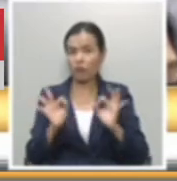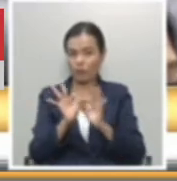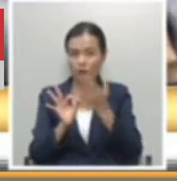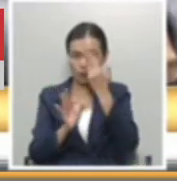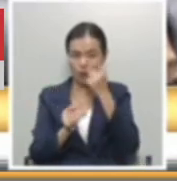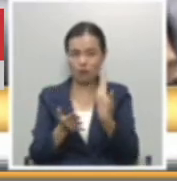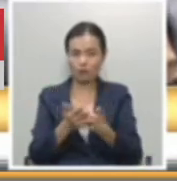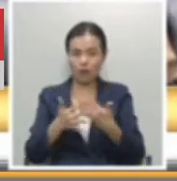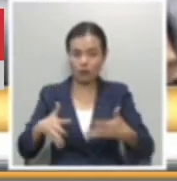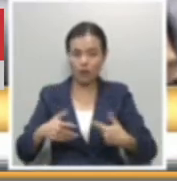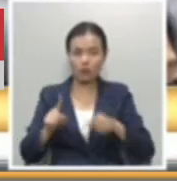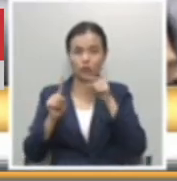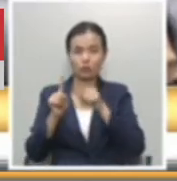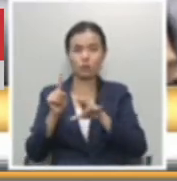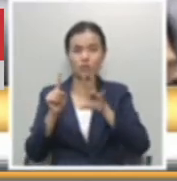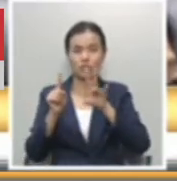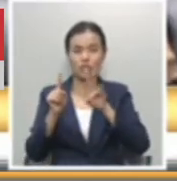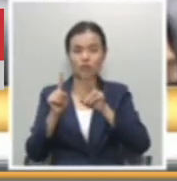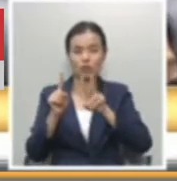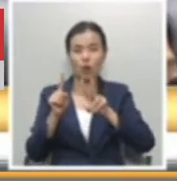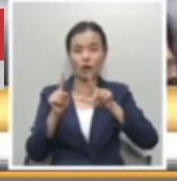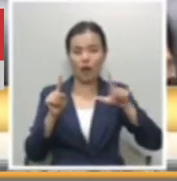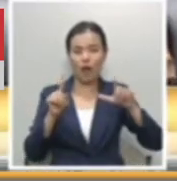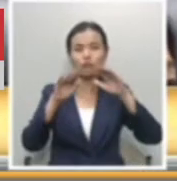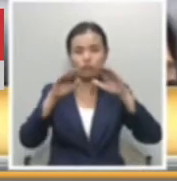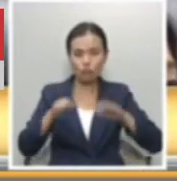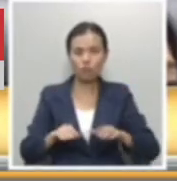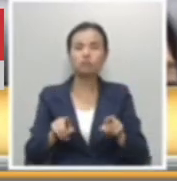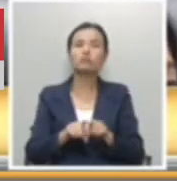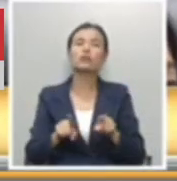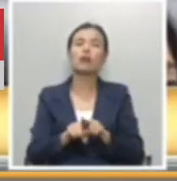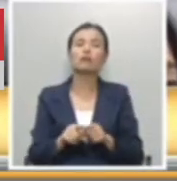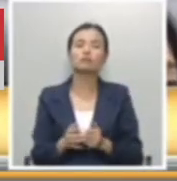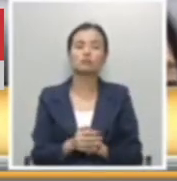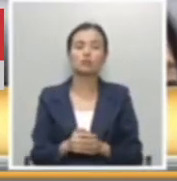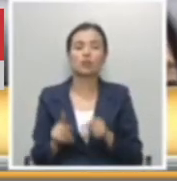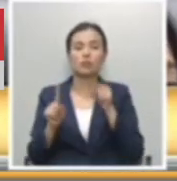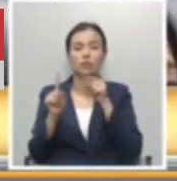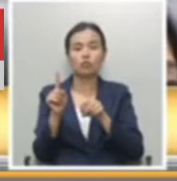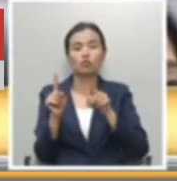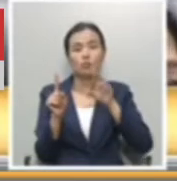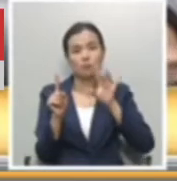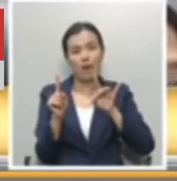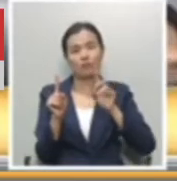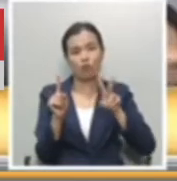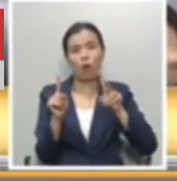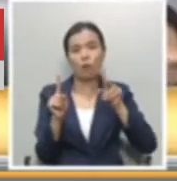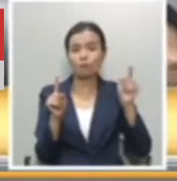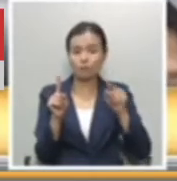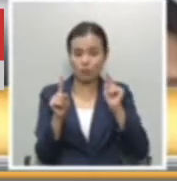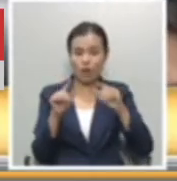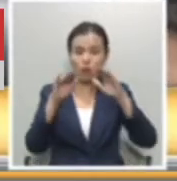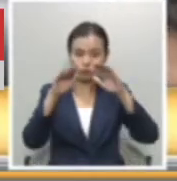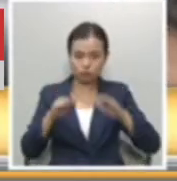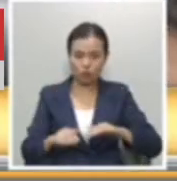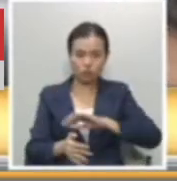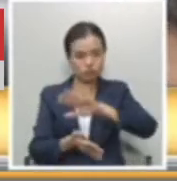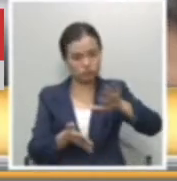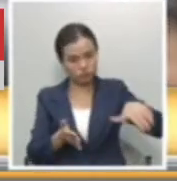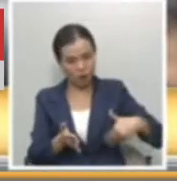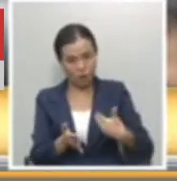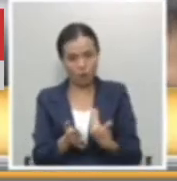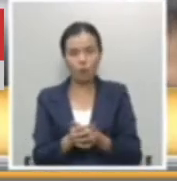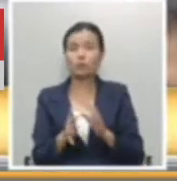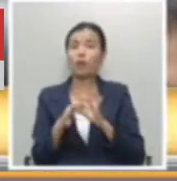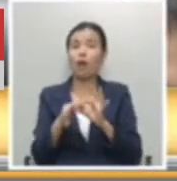ร้างรายได้ 1.72 แสนล้านบาทซึ่งก็ลดลงเช่นกันนะครับลดลง 1.82%ซึ่งทั้งหมดนะครับ